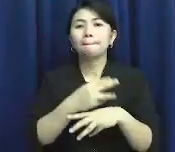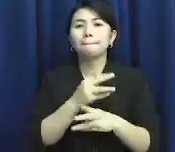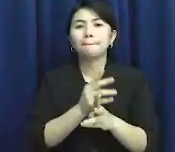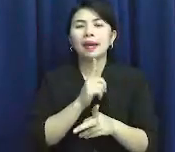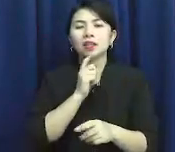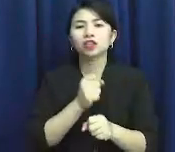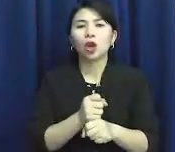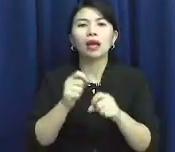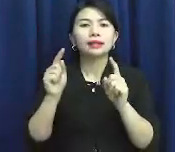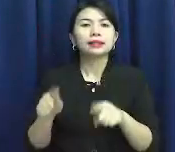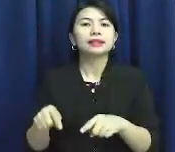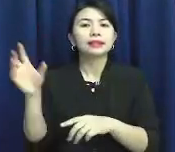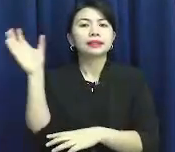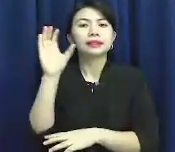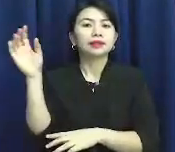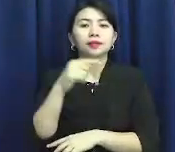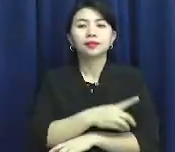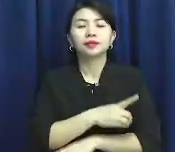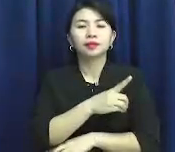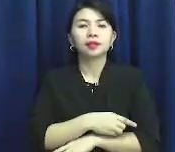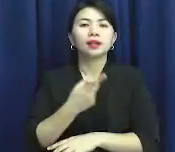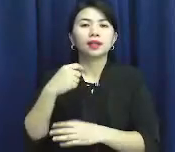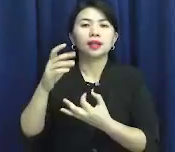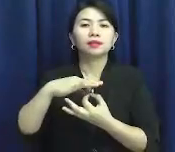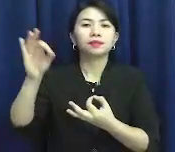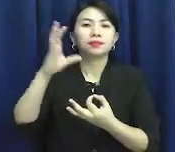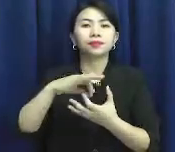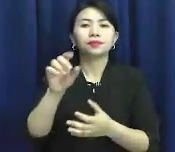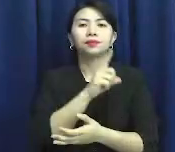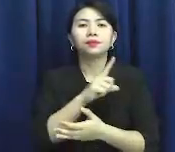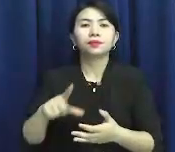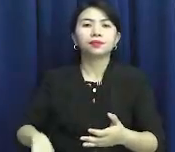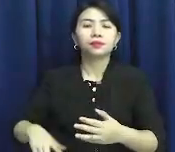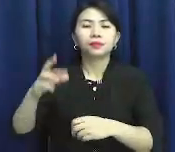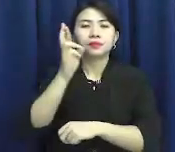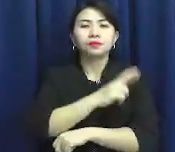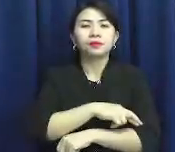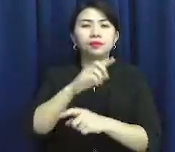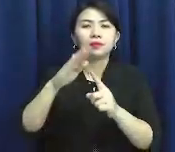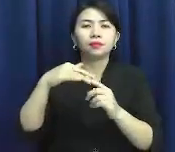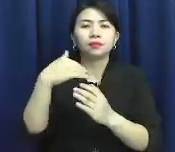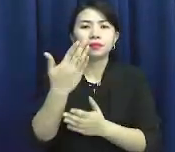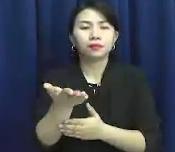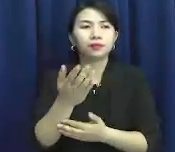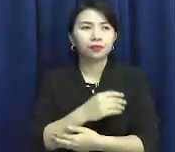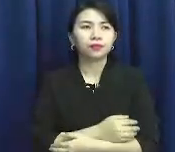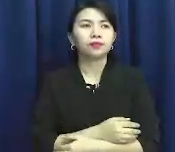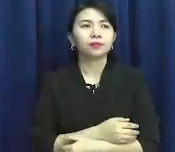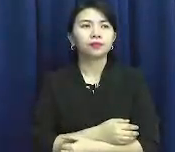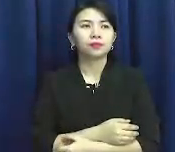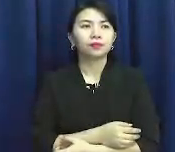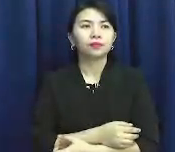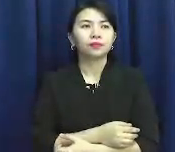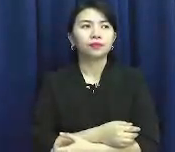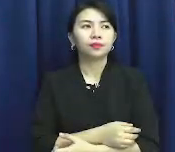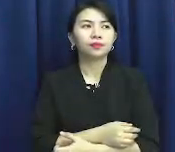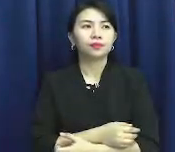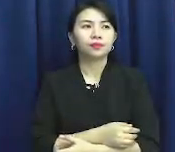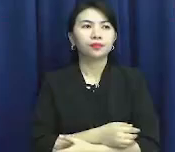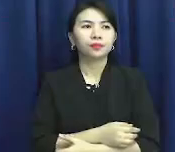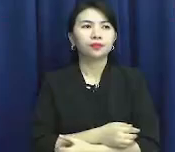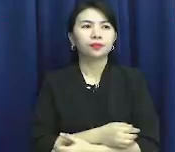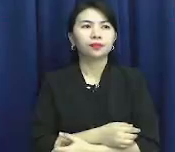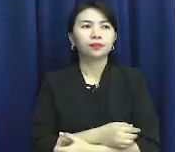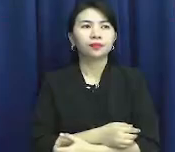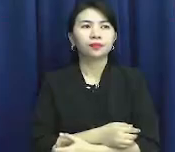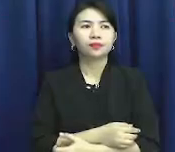this Christmas season, the Spirit of the Lord rests upon you. Sir Maki! Anong masasabi mo, Sir Maki? Magandang tanghali sa'yo, Sir